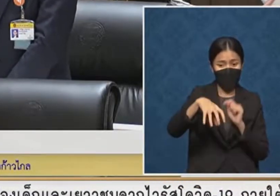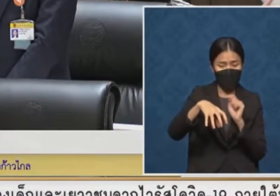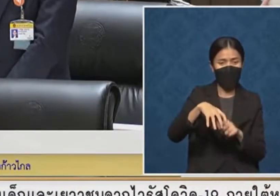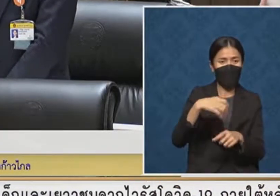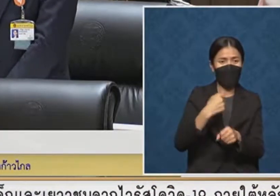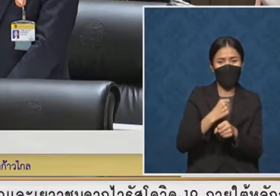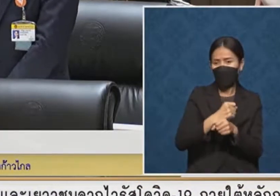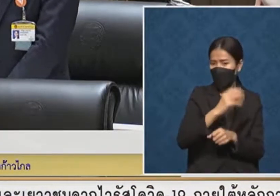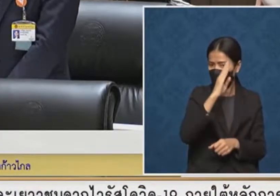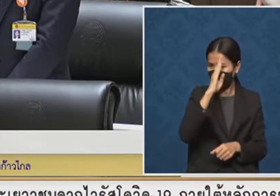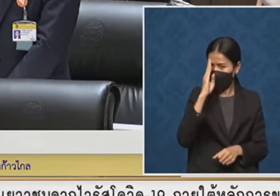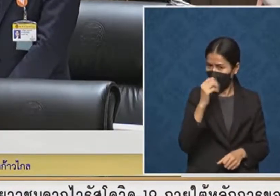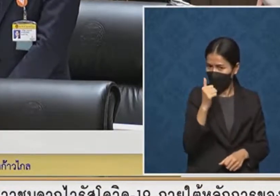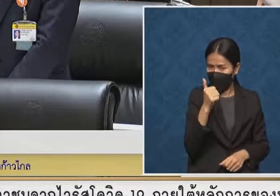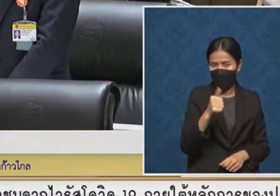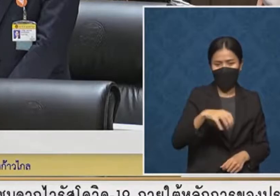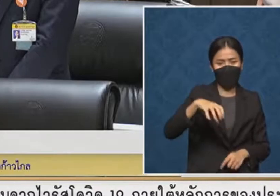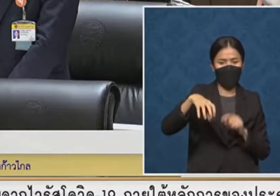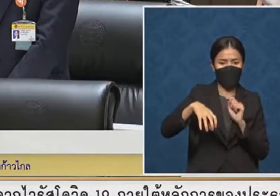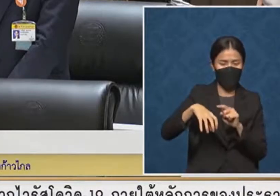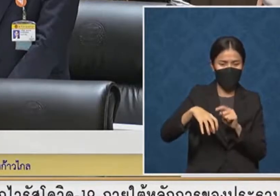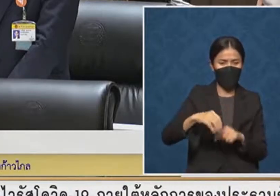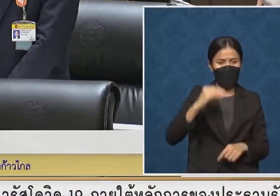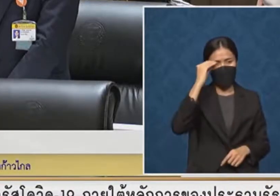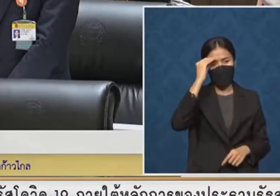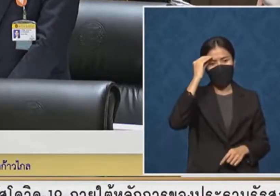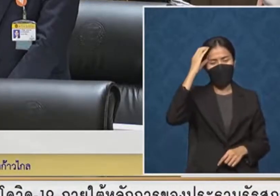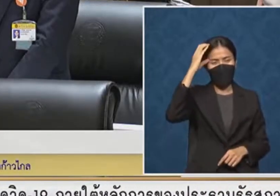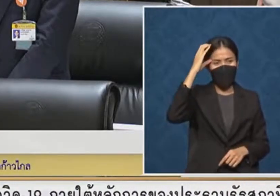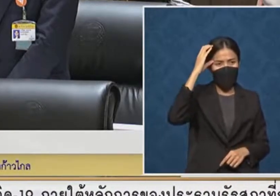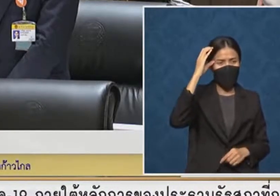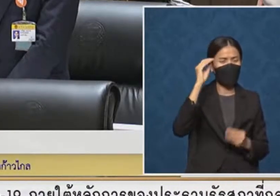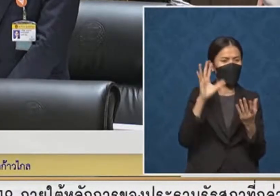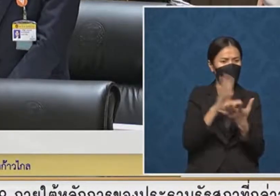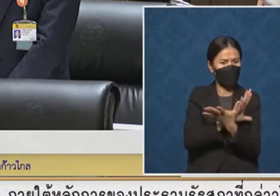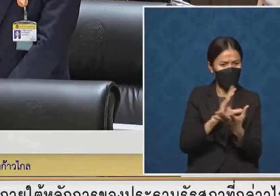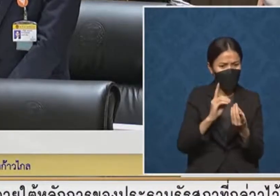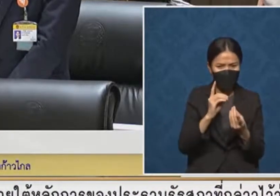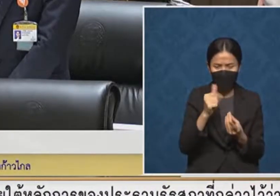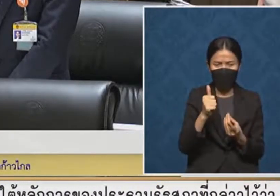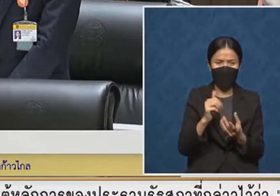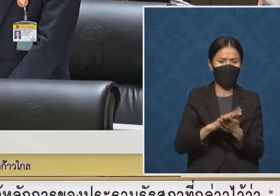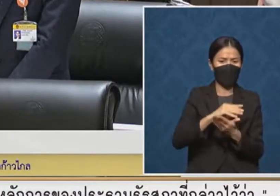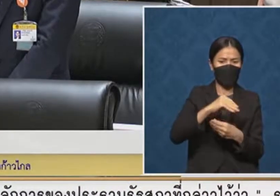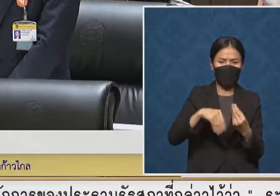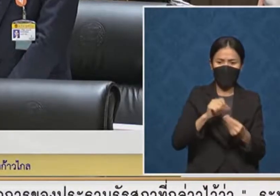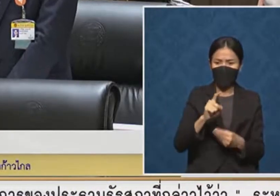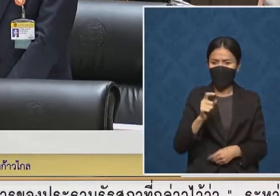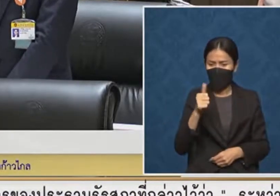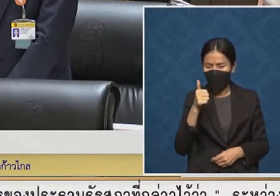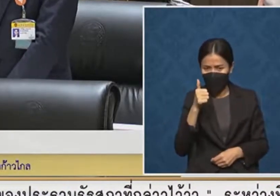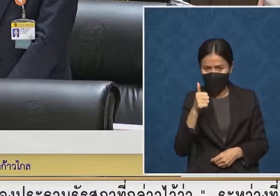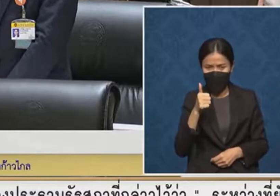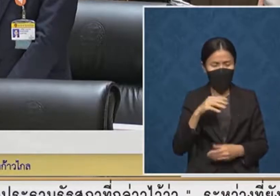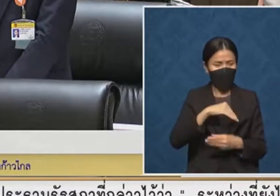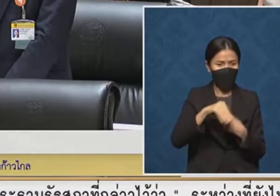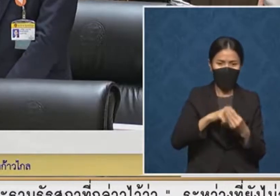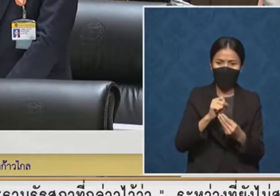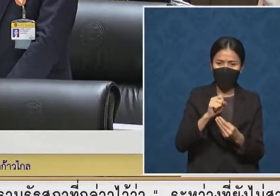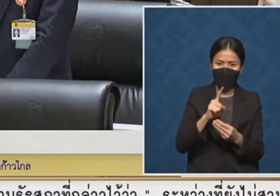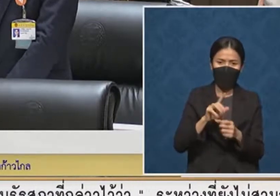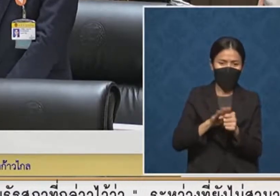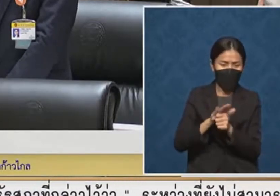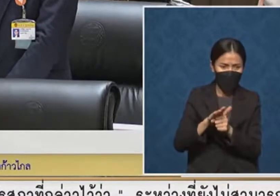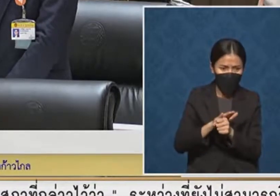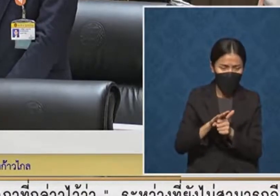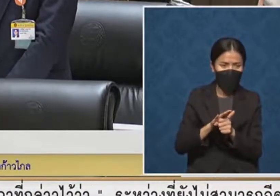หนอยงทมพธิศ Fl ใกสร้างคามรู้ ธัชนัษติ ความเป็ไทย น้มนำหลก เสรศฐกิพอเพียงยึดมนในคามจงรกพักดให้คามรู้ เกี่ยวกับการป้กัโค